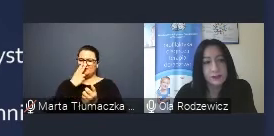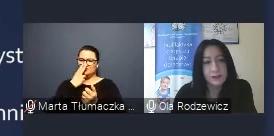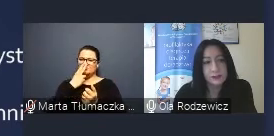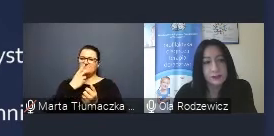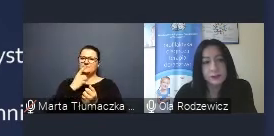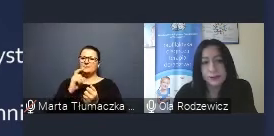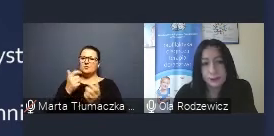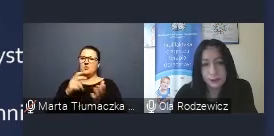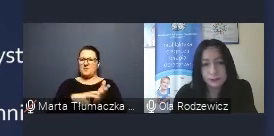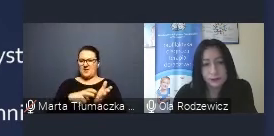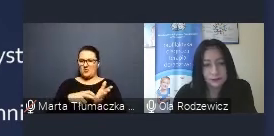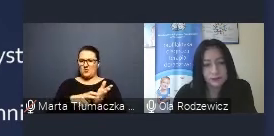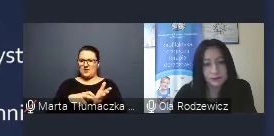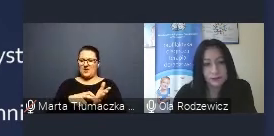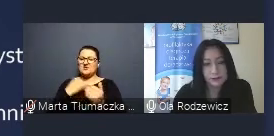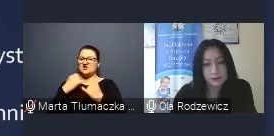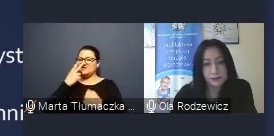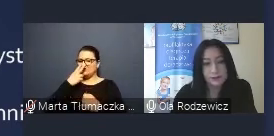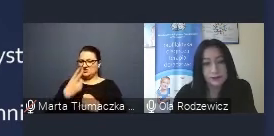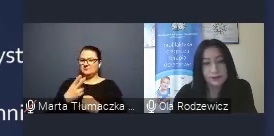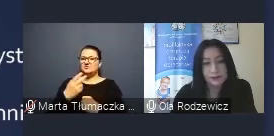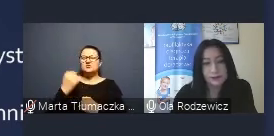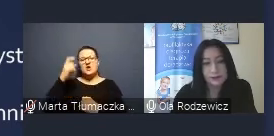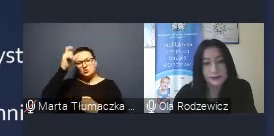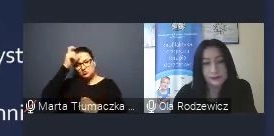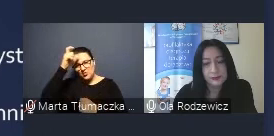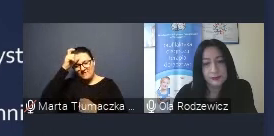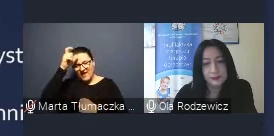że temu człowiekowi pewne